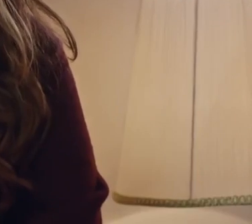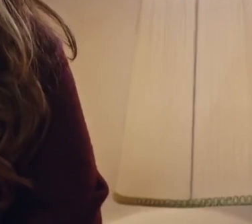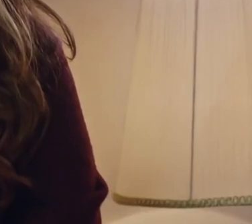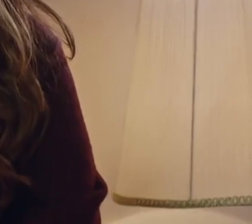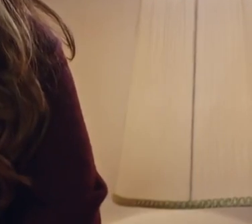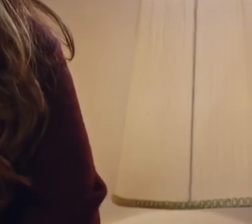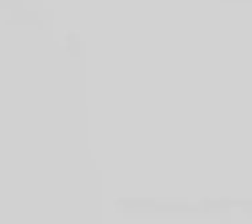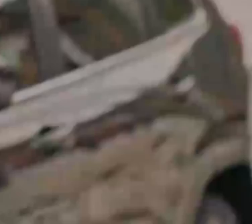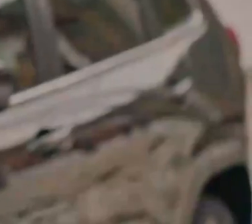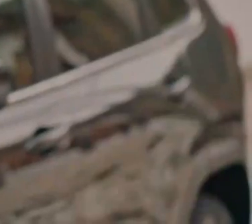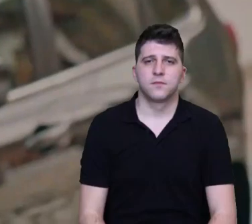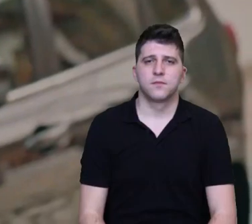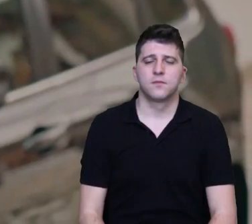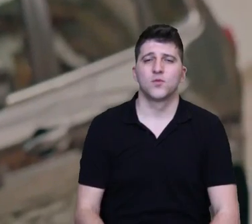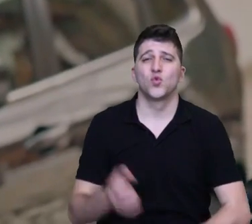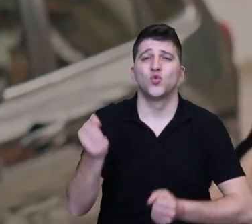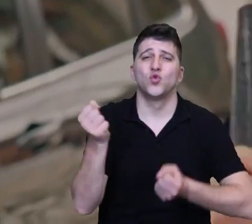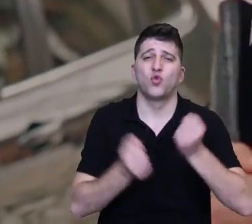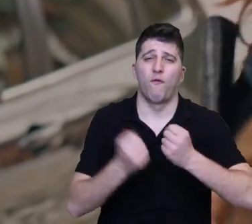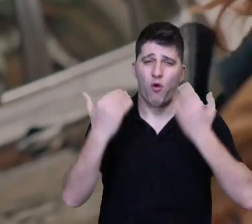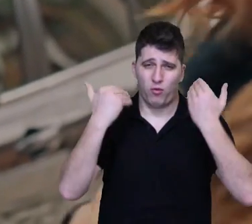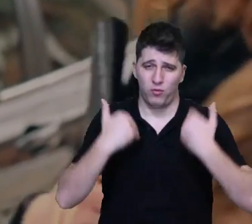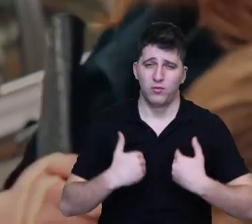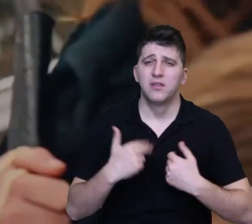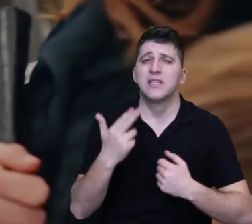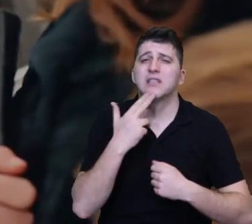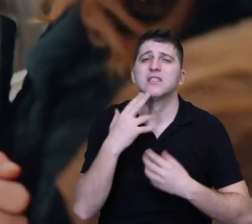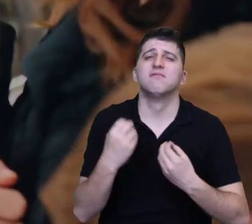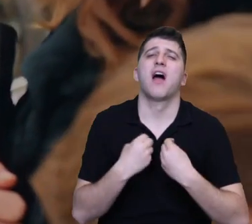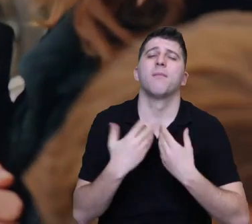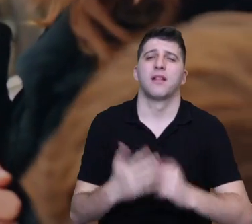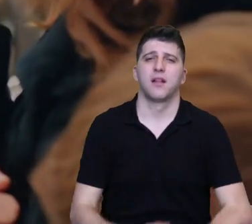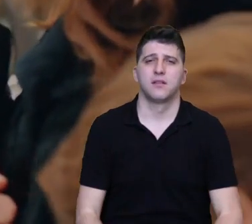Hayal dünyasında İsmail yine şoför. Sen şoförsün dediler. Kız vermek.